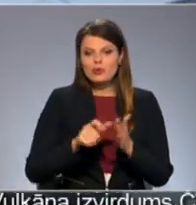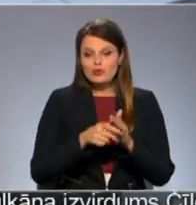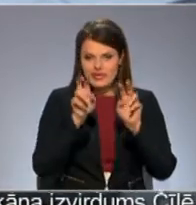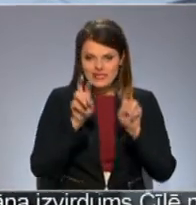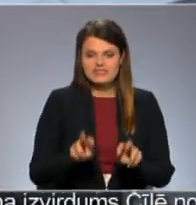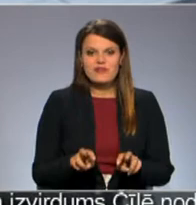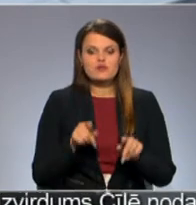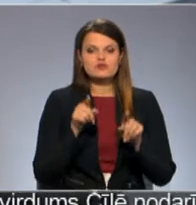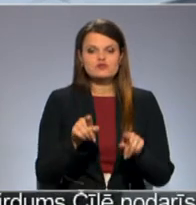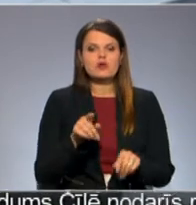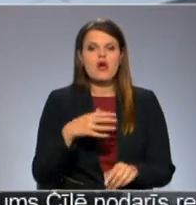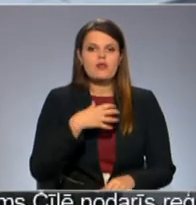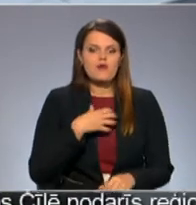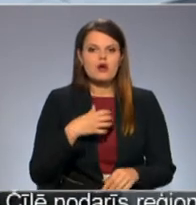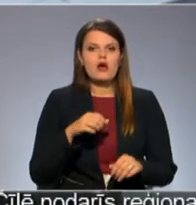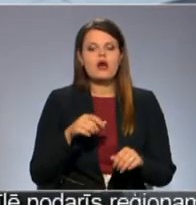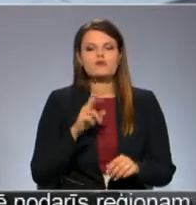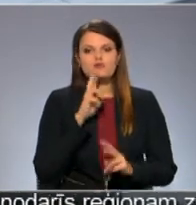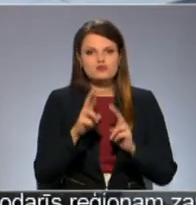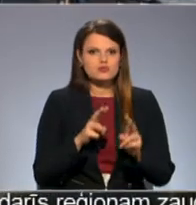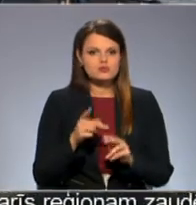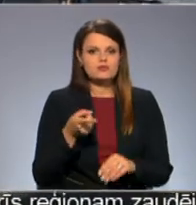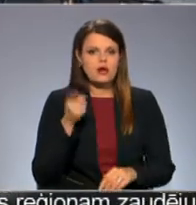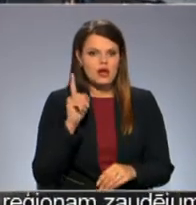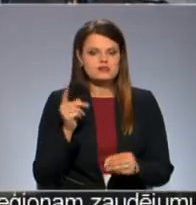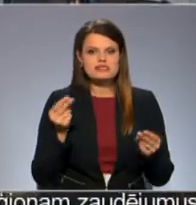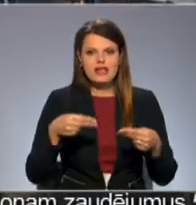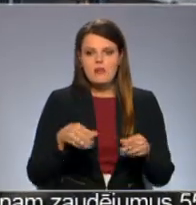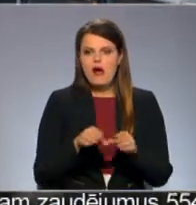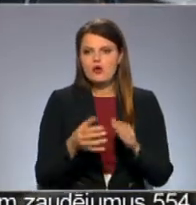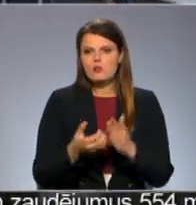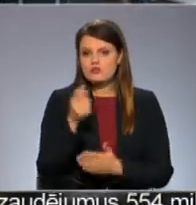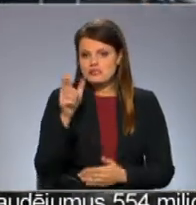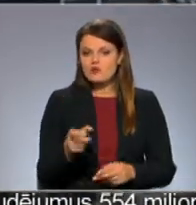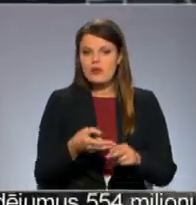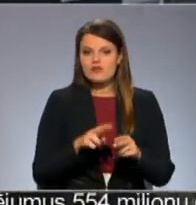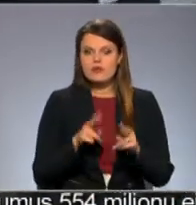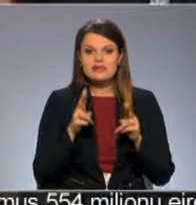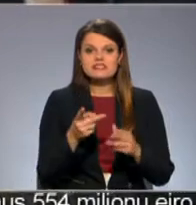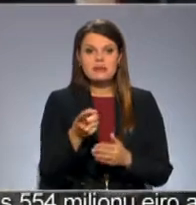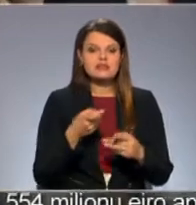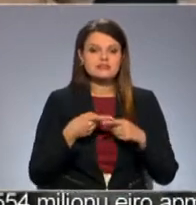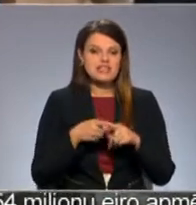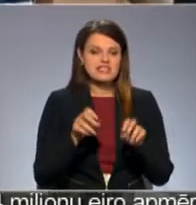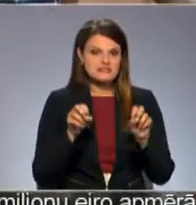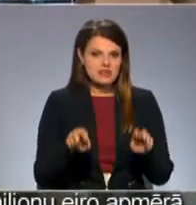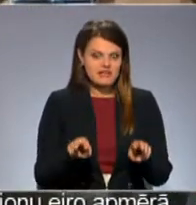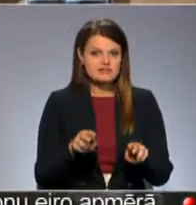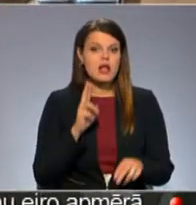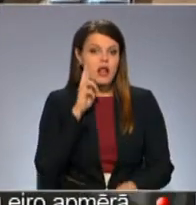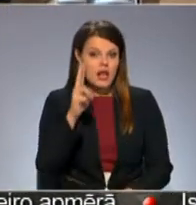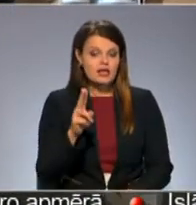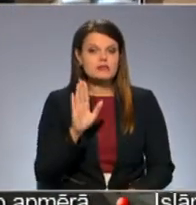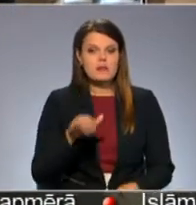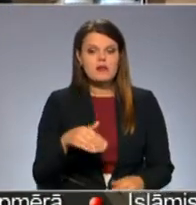izvērtējot zvērināt advokātu biroju varu uzsūdzību gan aizliedz slēgt līgumu ar uzvarētāju, jo prasības tehniskajā specifikācijā liecina